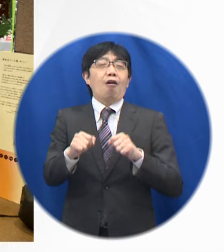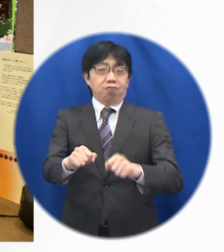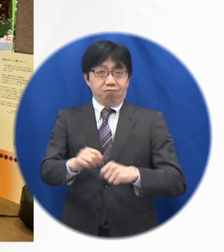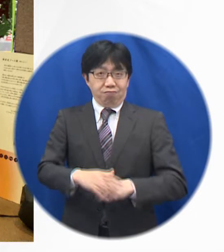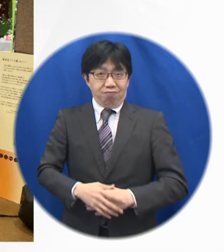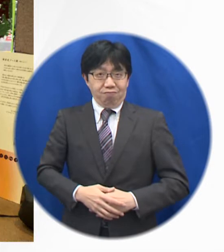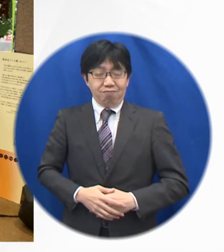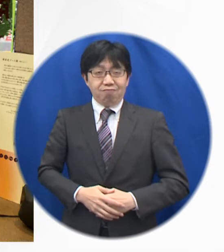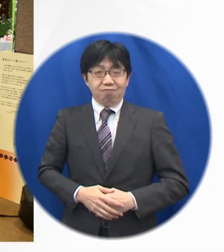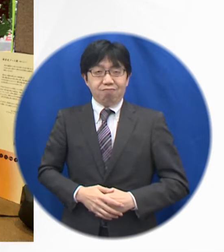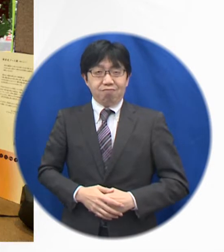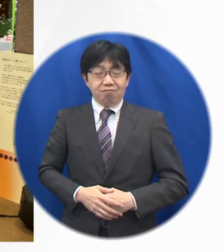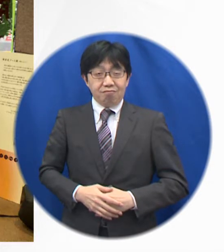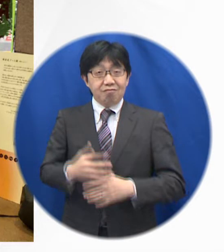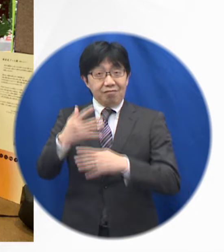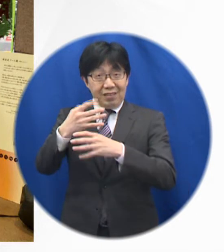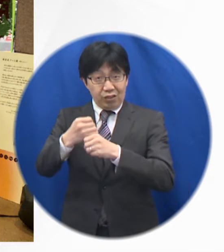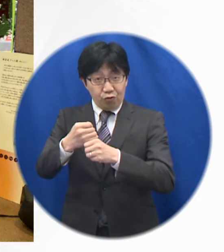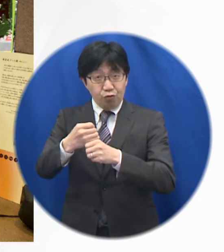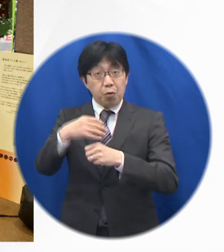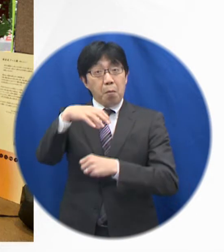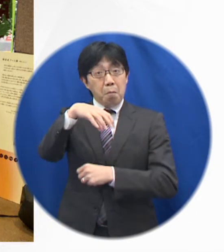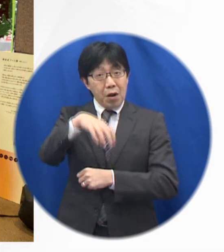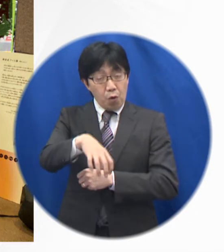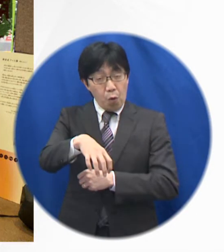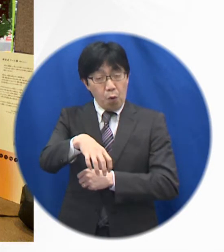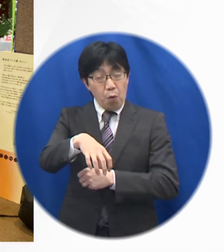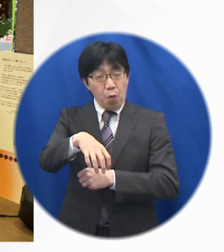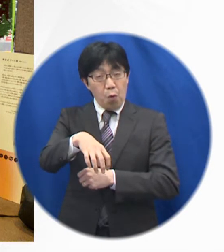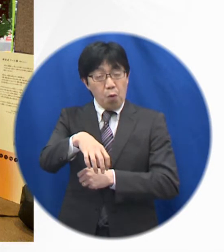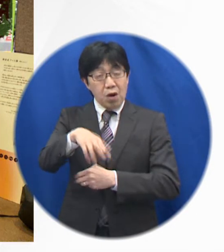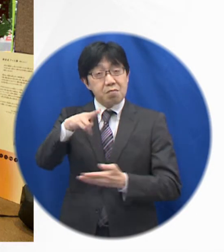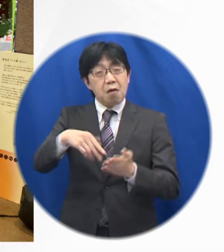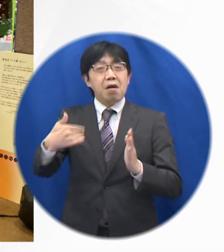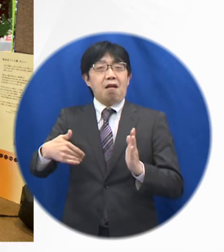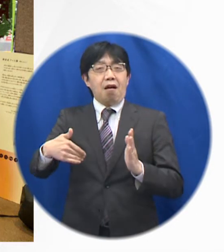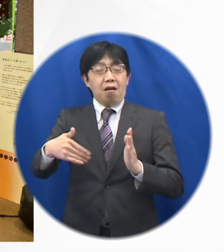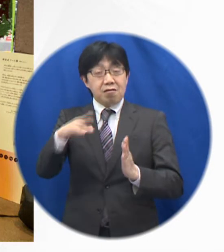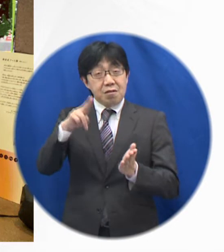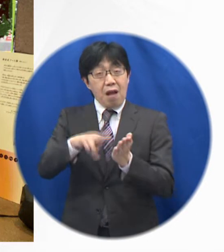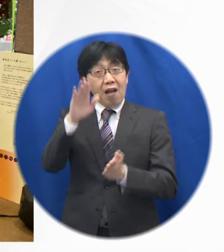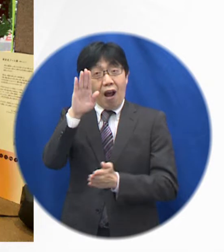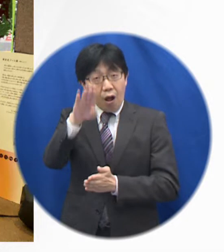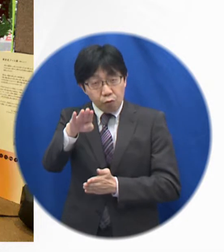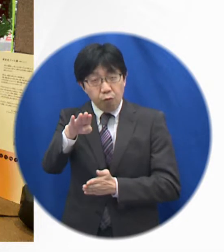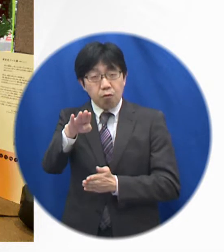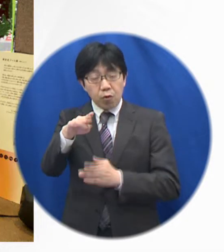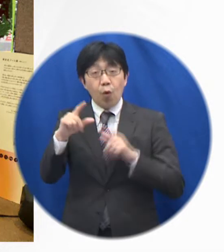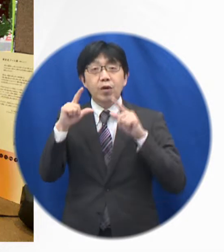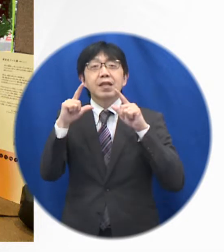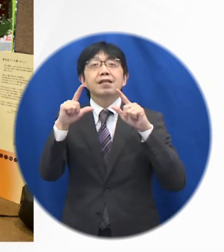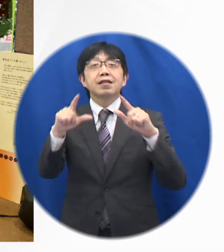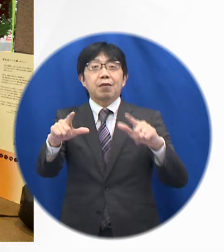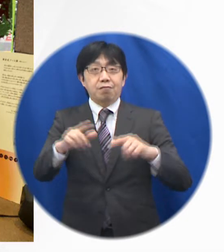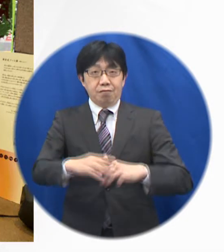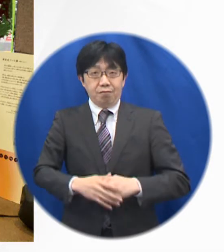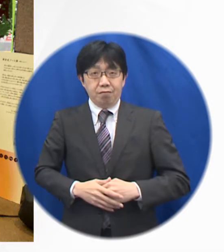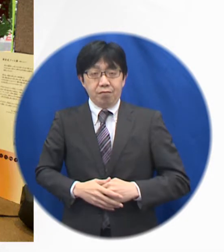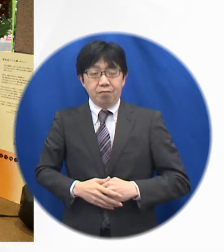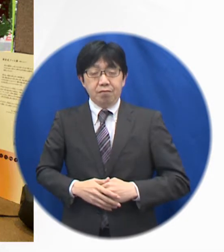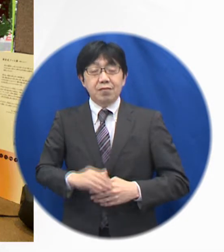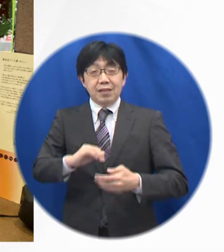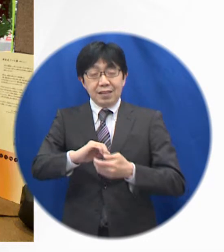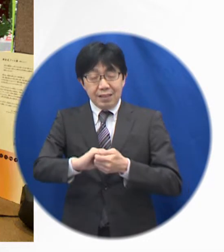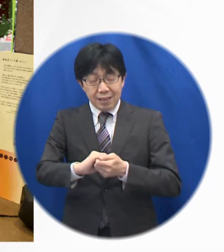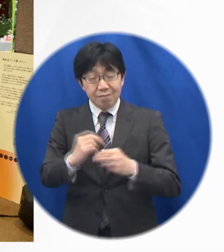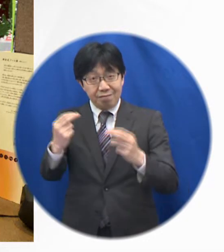。日時、会場など決まりましたらまたお知らせしたいと思いますので、どうぞ